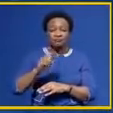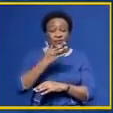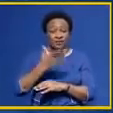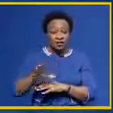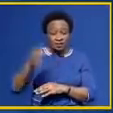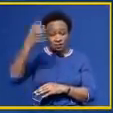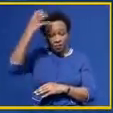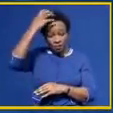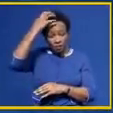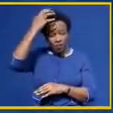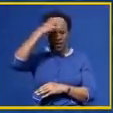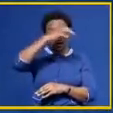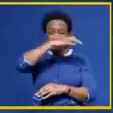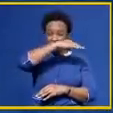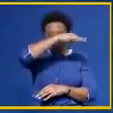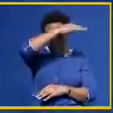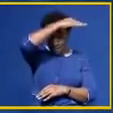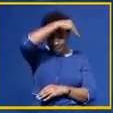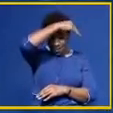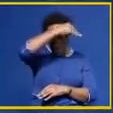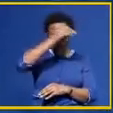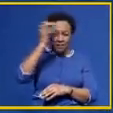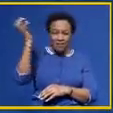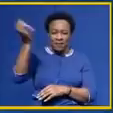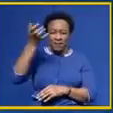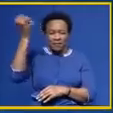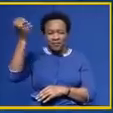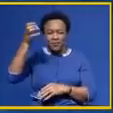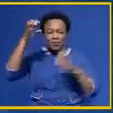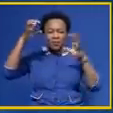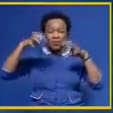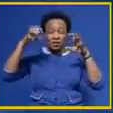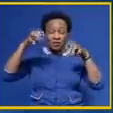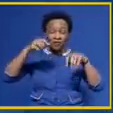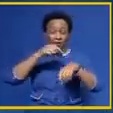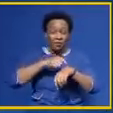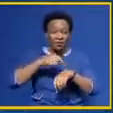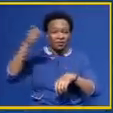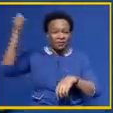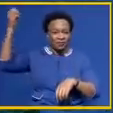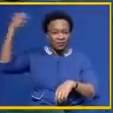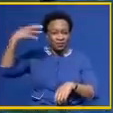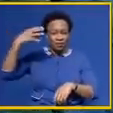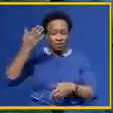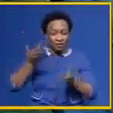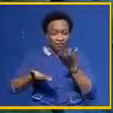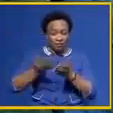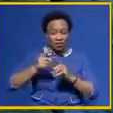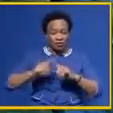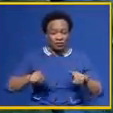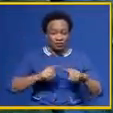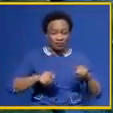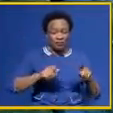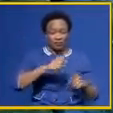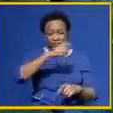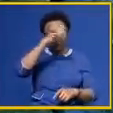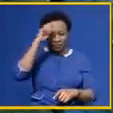visiwa vya Unguja na Pemba, tunatarajia kuwa na hali ya mawingu mepesi, mvua katika baadhi ya maeneo na vipindi vya jua pakiwa na viwango tofauti tofauti vya